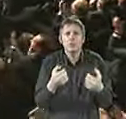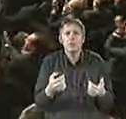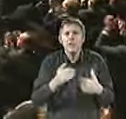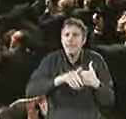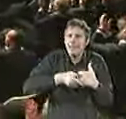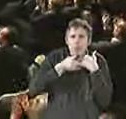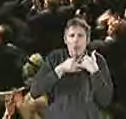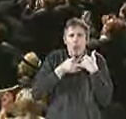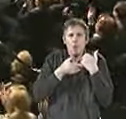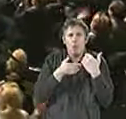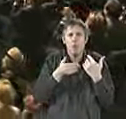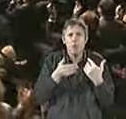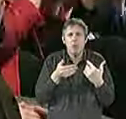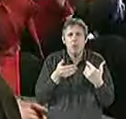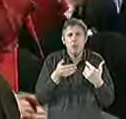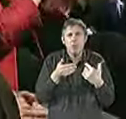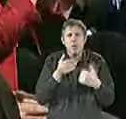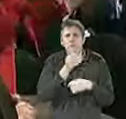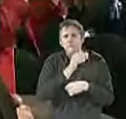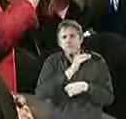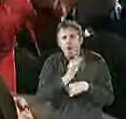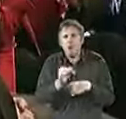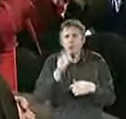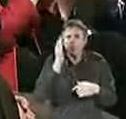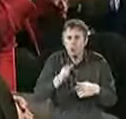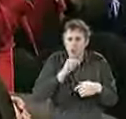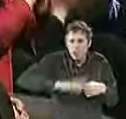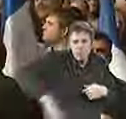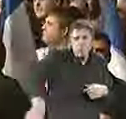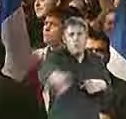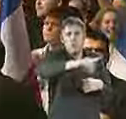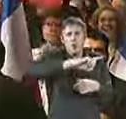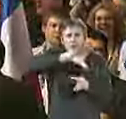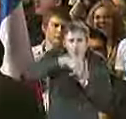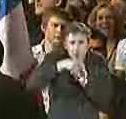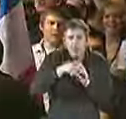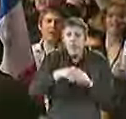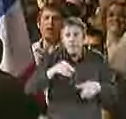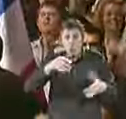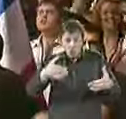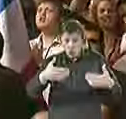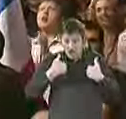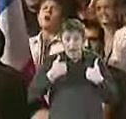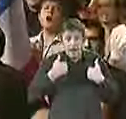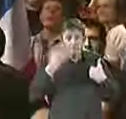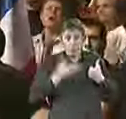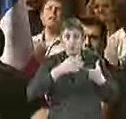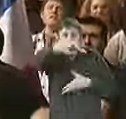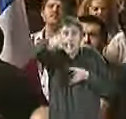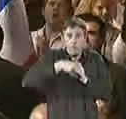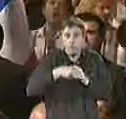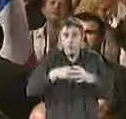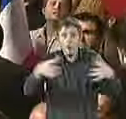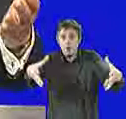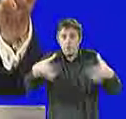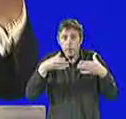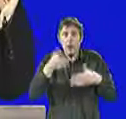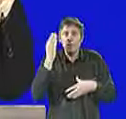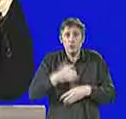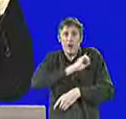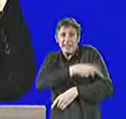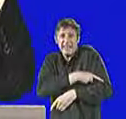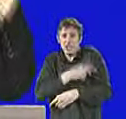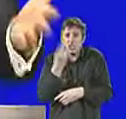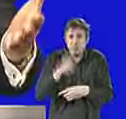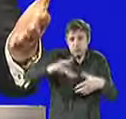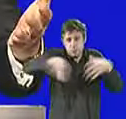Aidez-moi. La France a besoin de vous. J'ai besoin de vous. J'ai besoin de votre énergie. J'ai